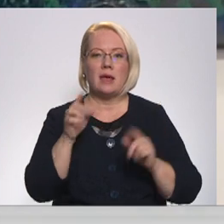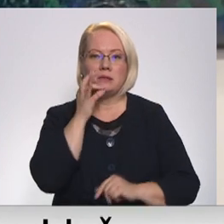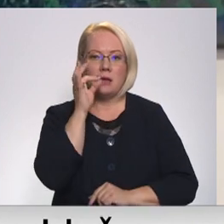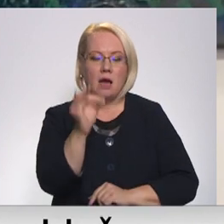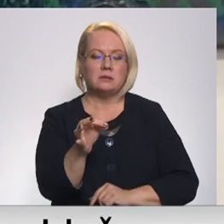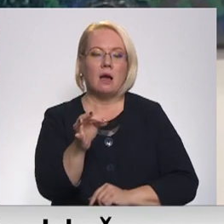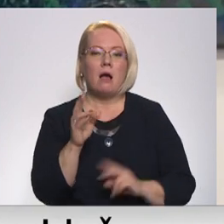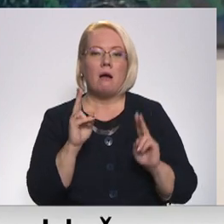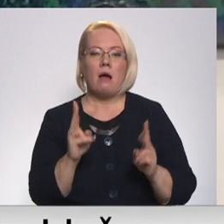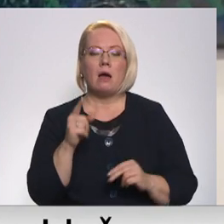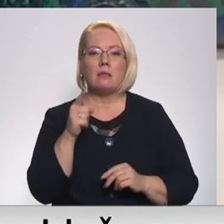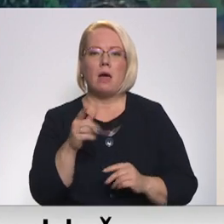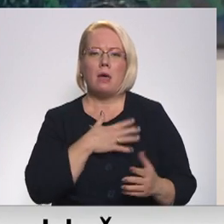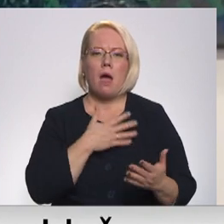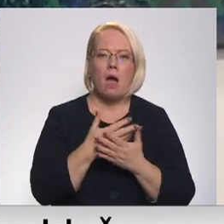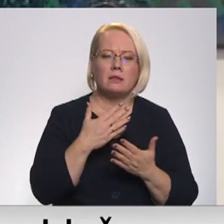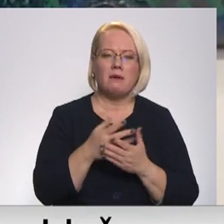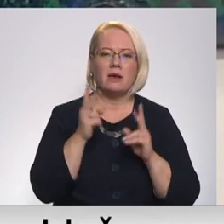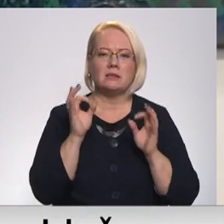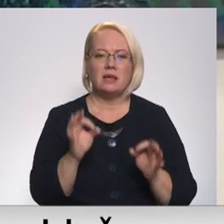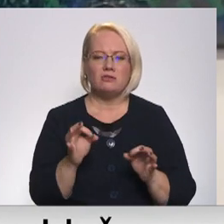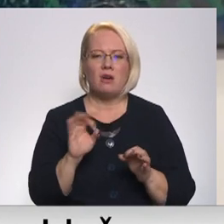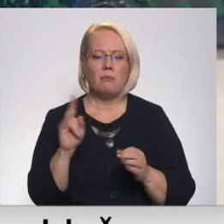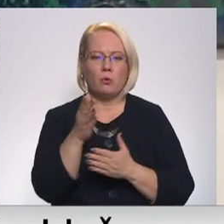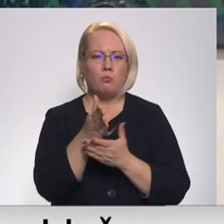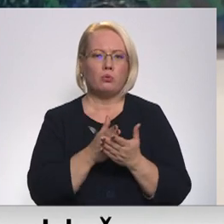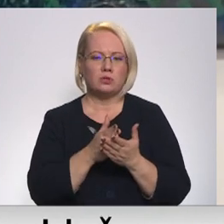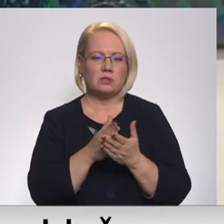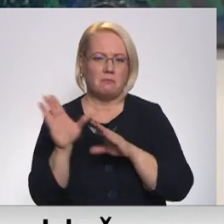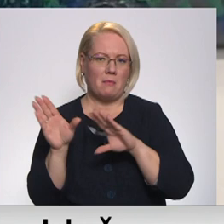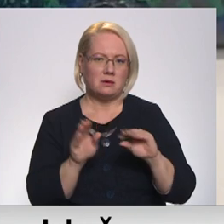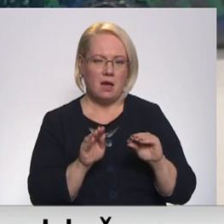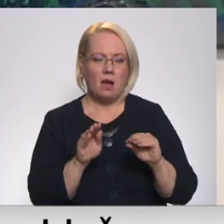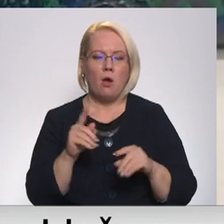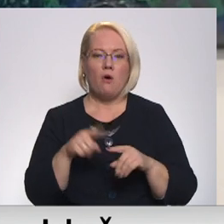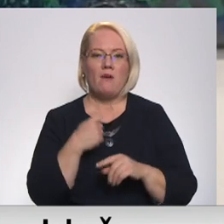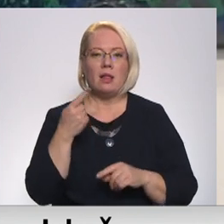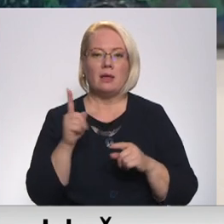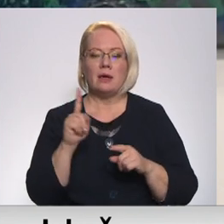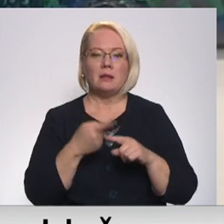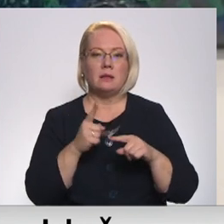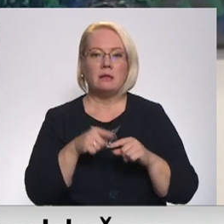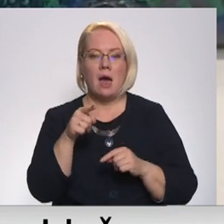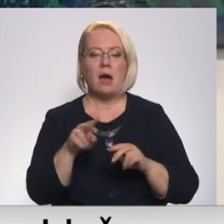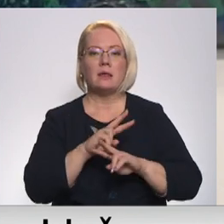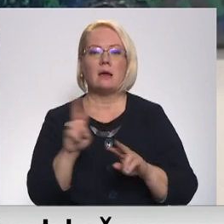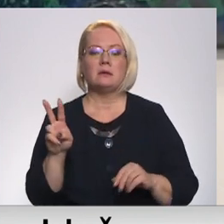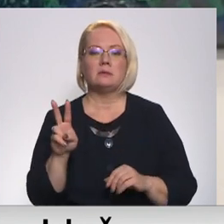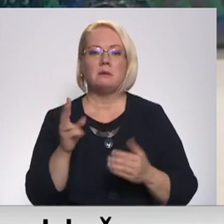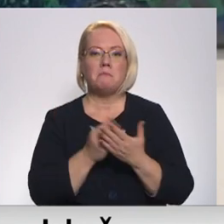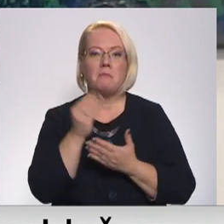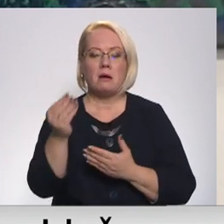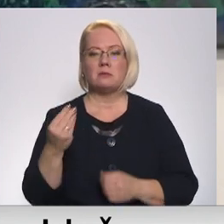ka tādi aktīvi, kas darbojas uz pusi mazāk. Un tad vēl ir daži, kuri